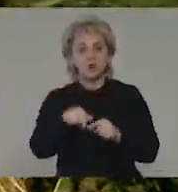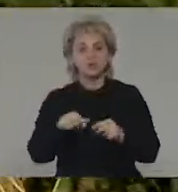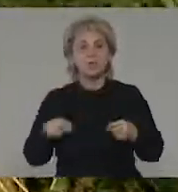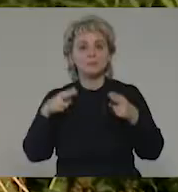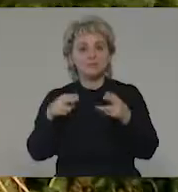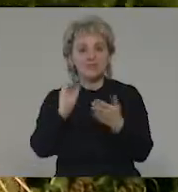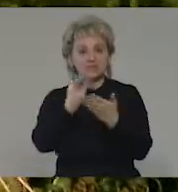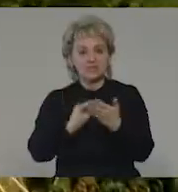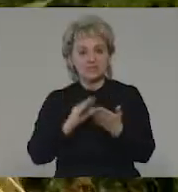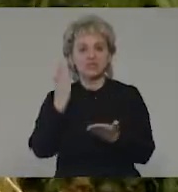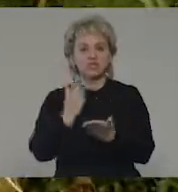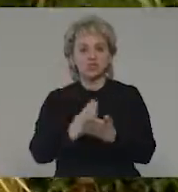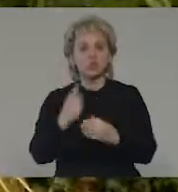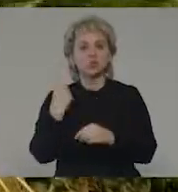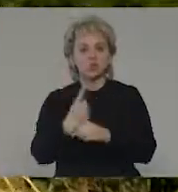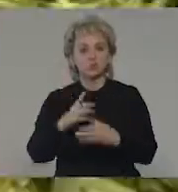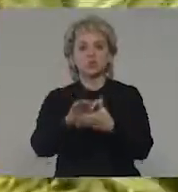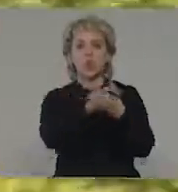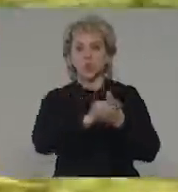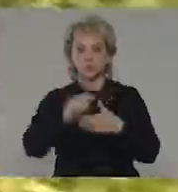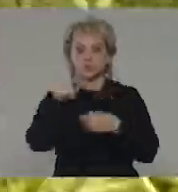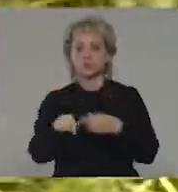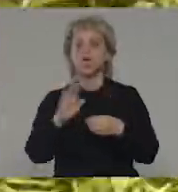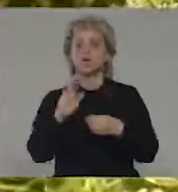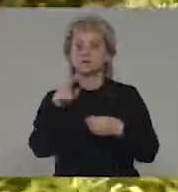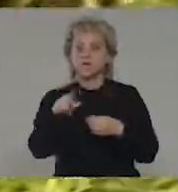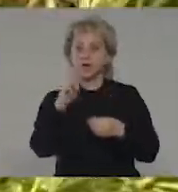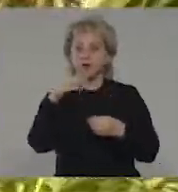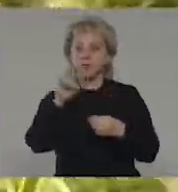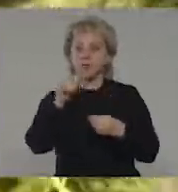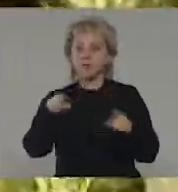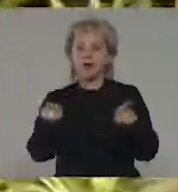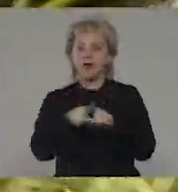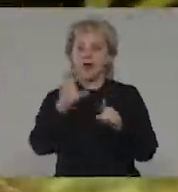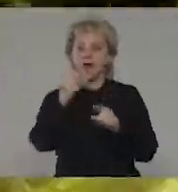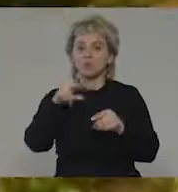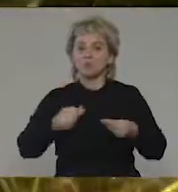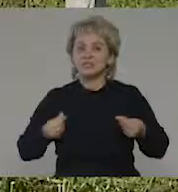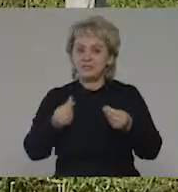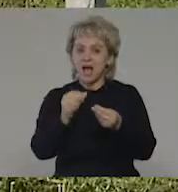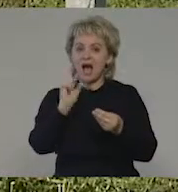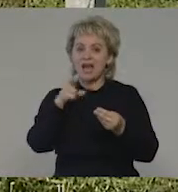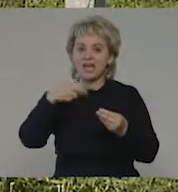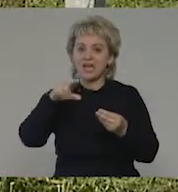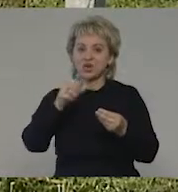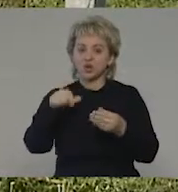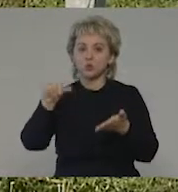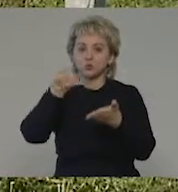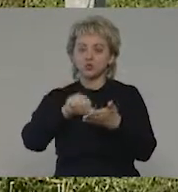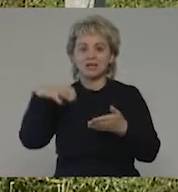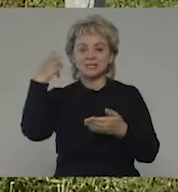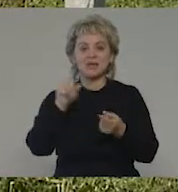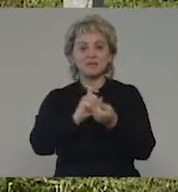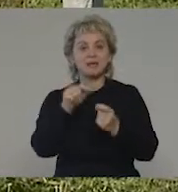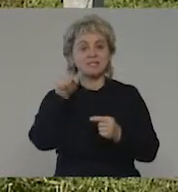криминальная составляющая несет угрозу обществу. И, кстати, конопля, как и амброзия, вызывает аллергию. Участие казаков в борьбе с